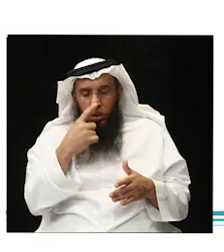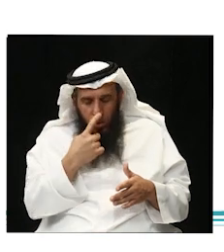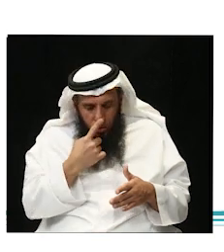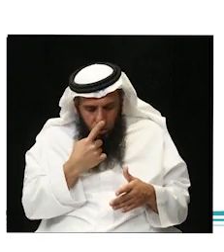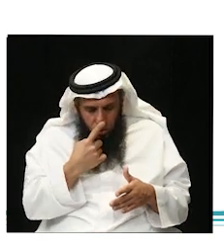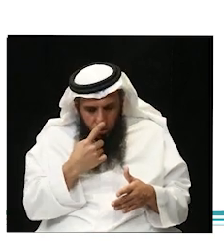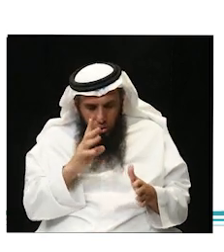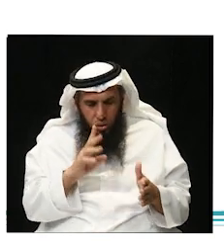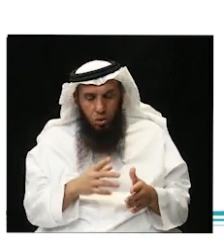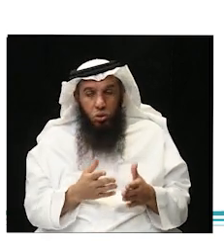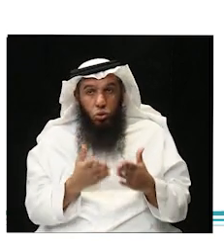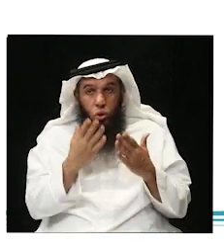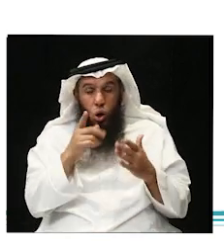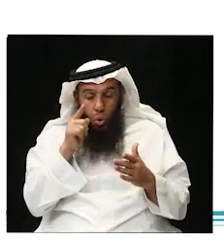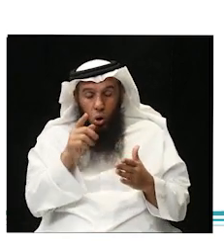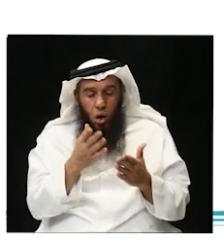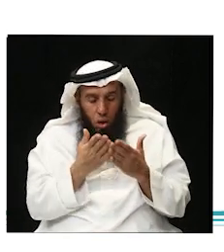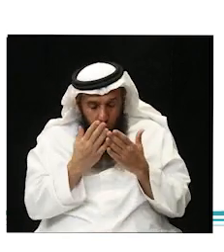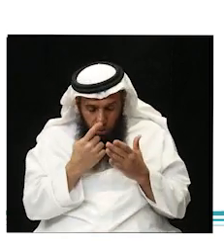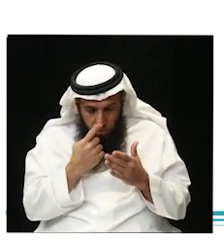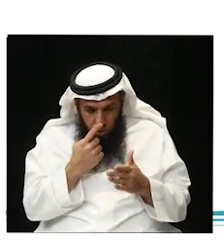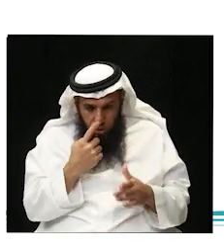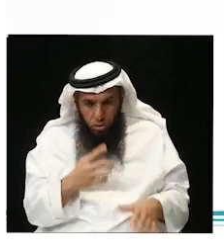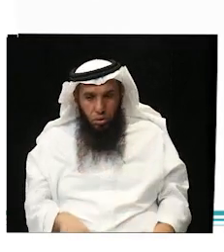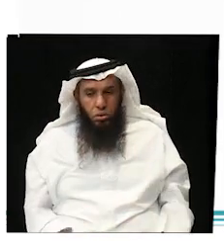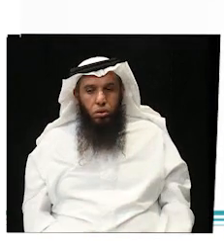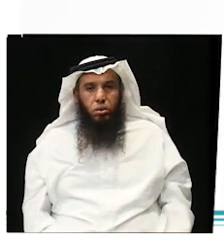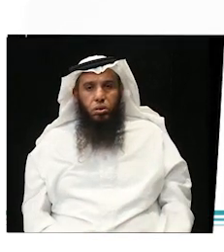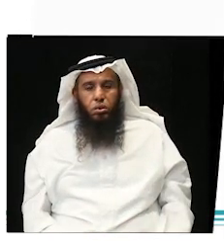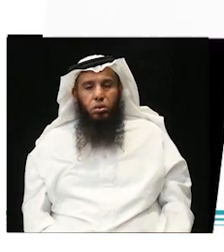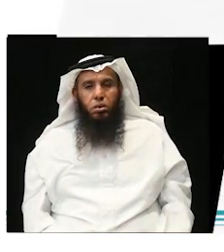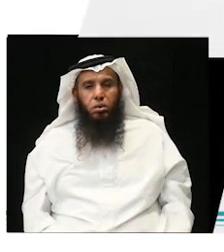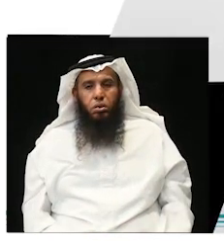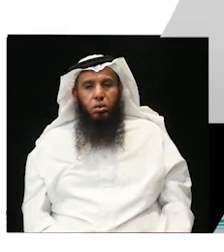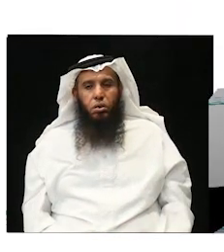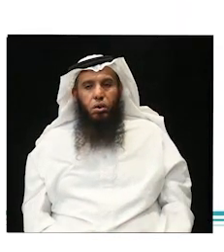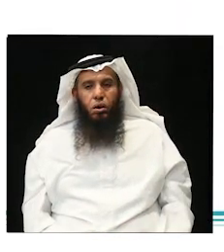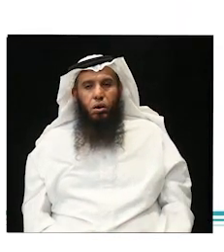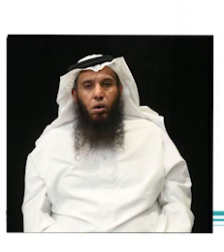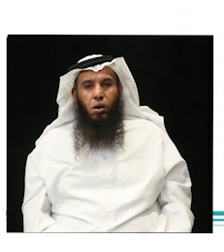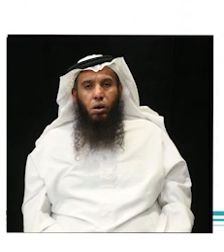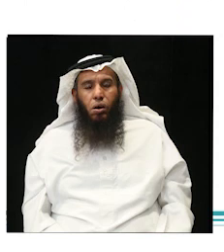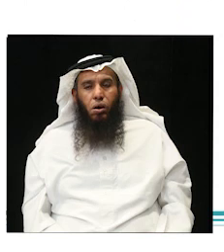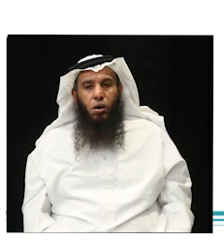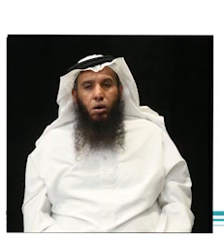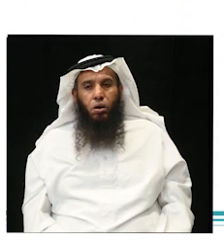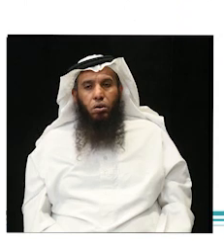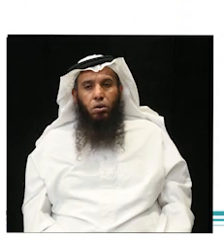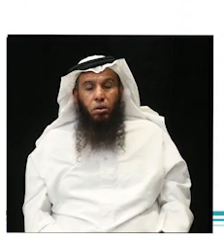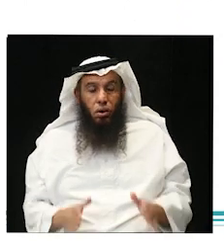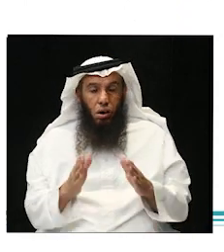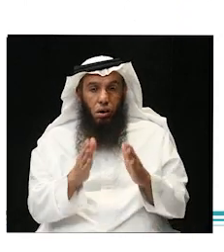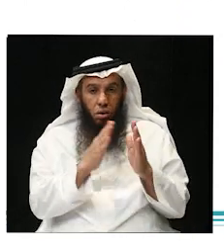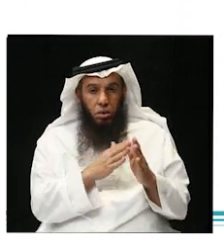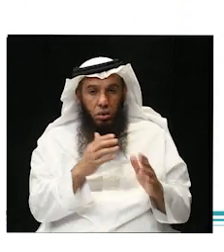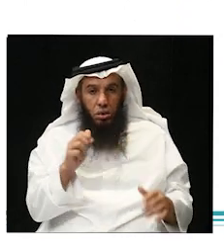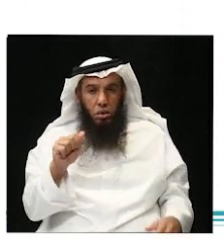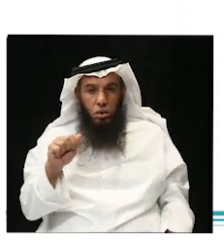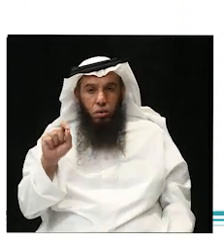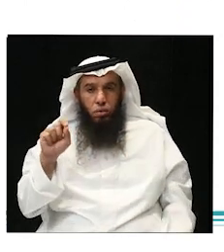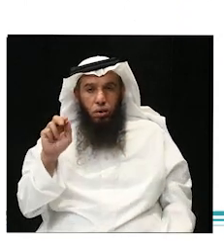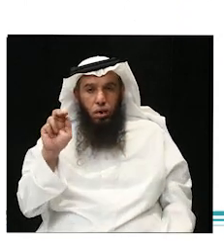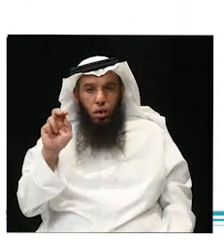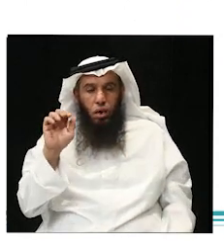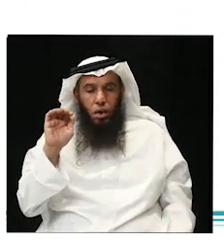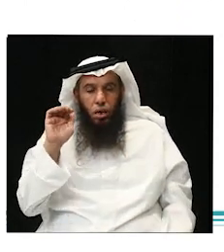واحد، هذا ألف، وباء، وجيم. طيب، ملخص هذا السطر: ما حكم دعاء غير الله سبحانه